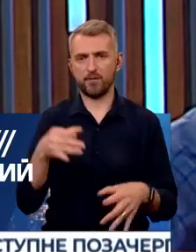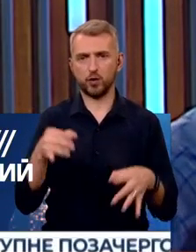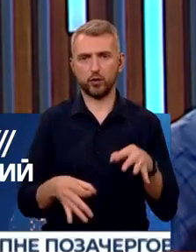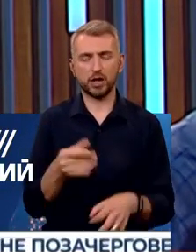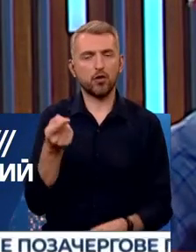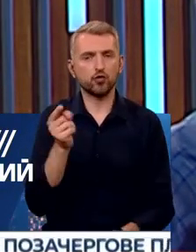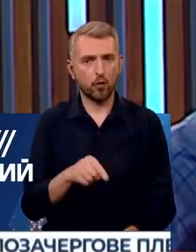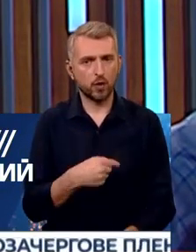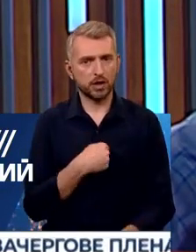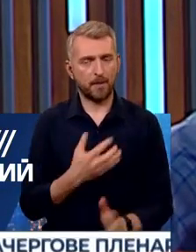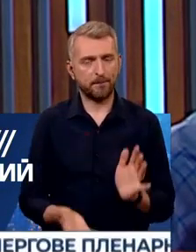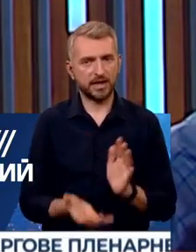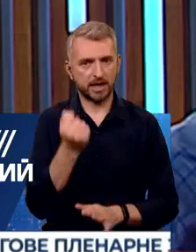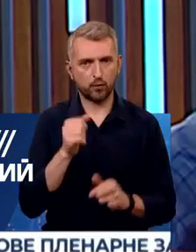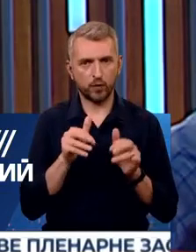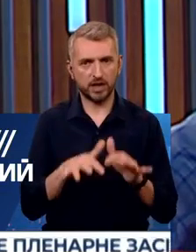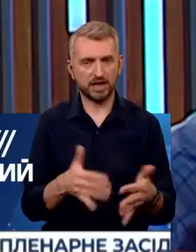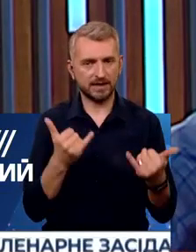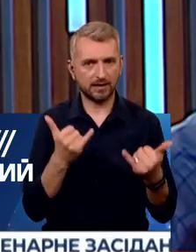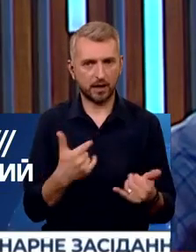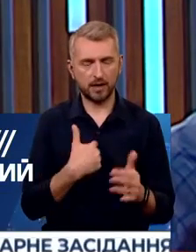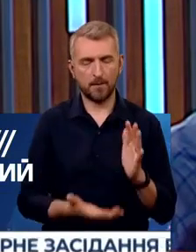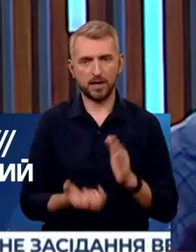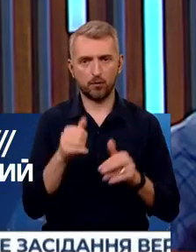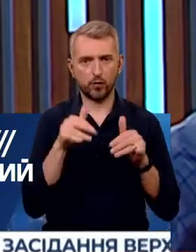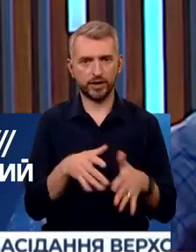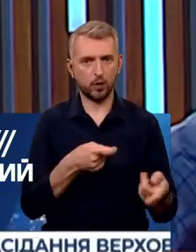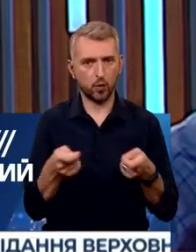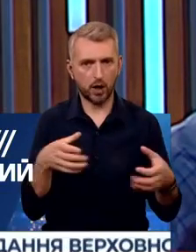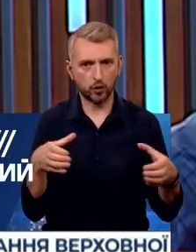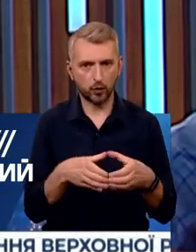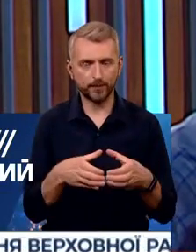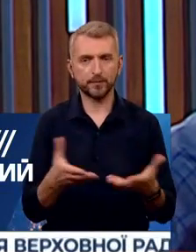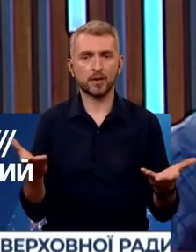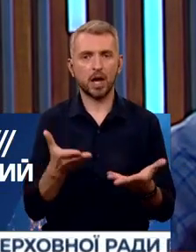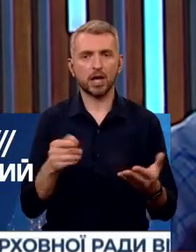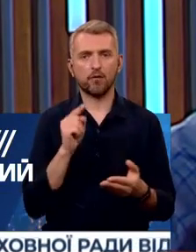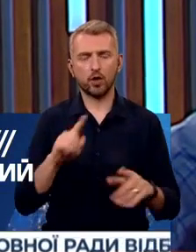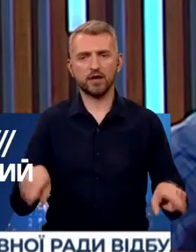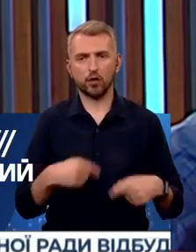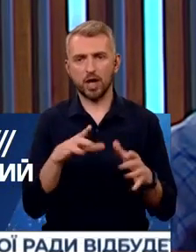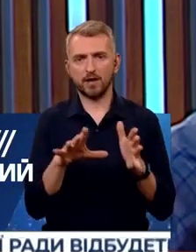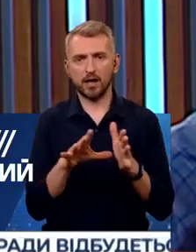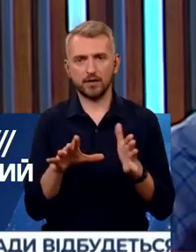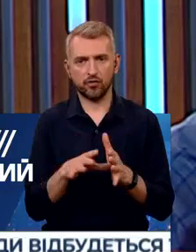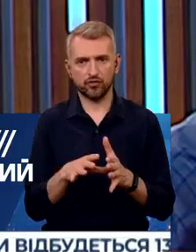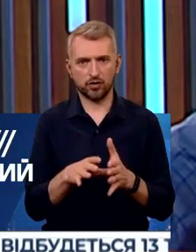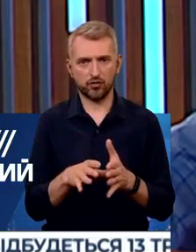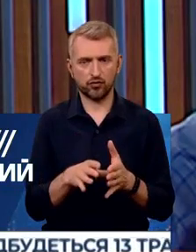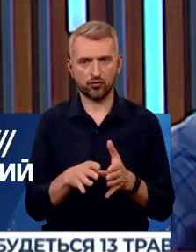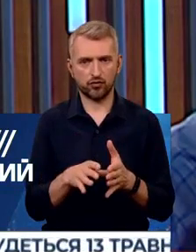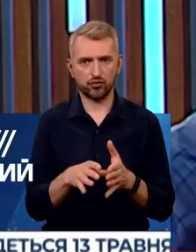тому Боже. Я підтримую дії зараз, я підтримую дії уряду, які вони створили енергетичний штаб, де